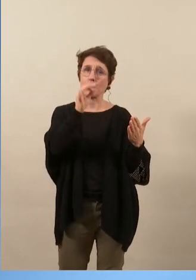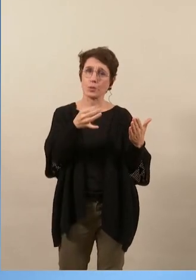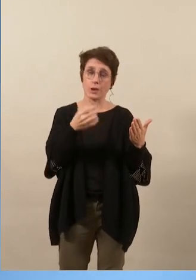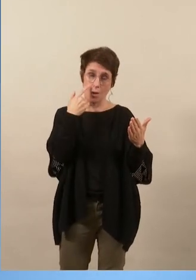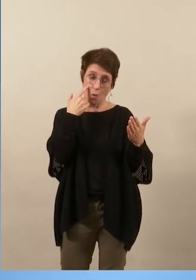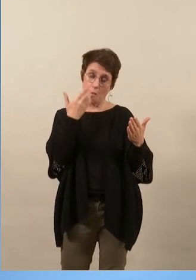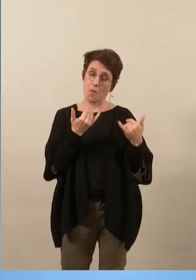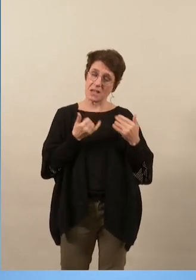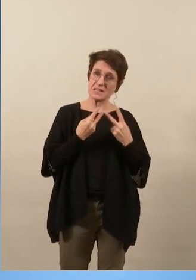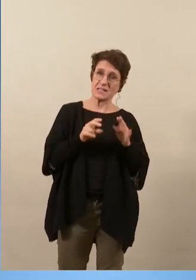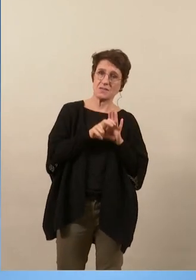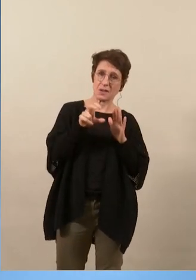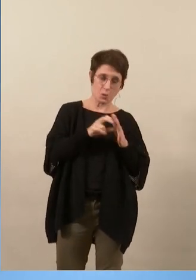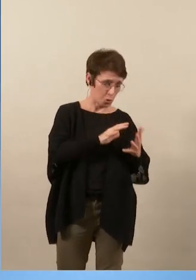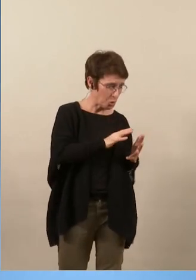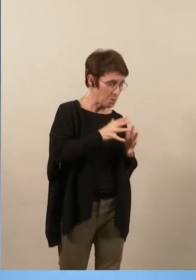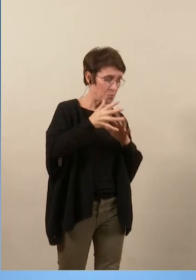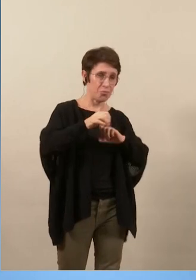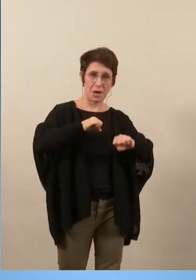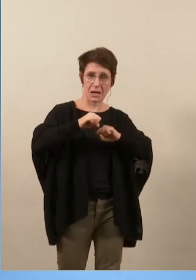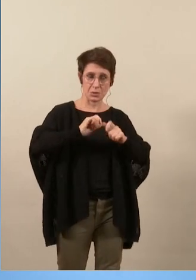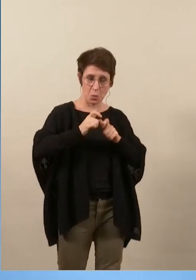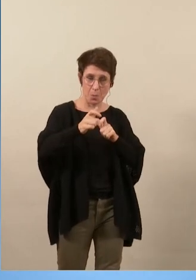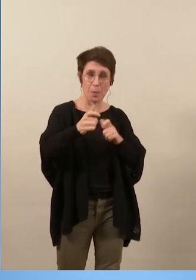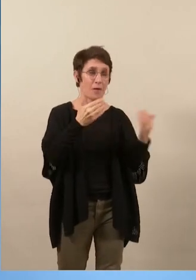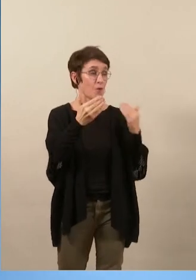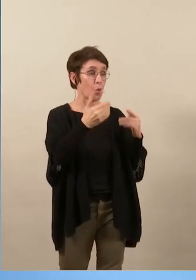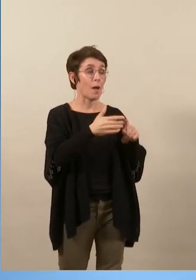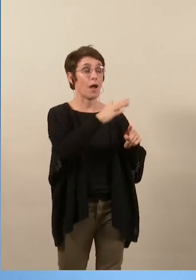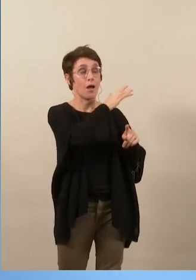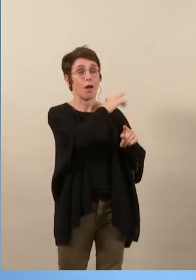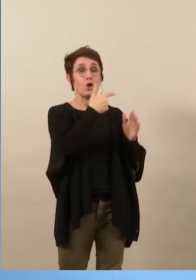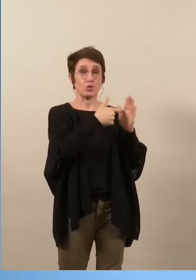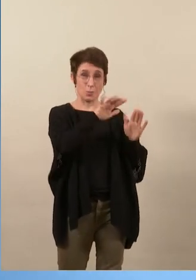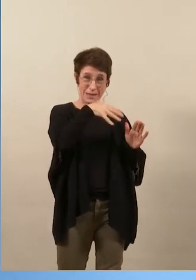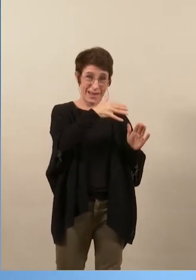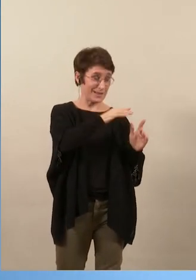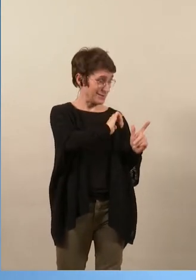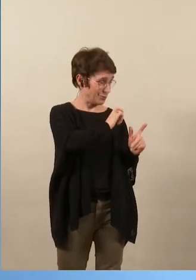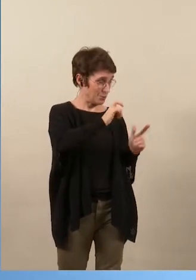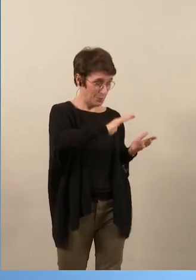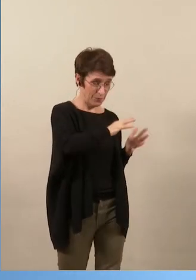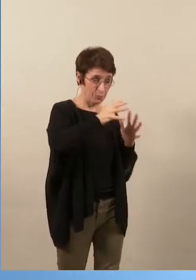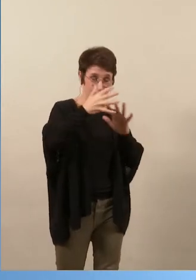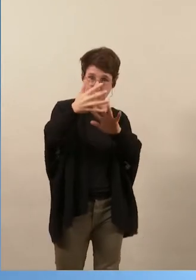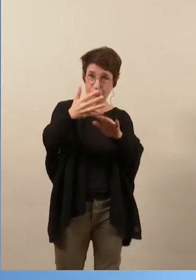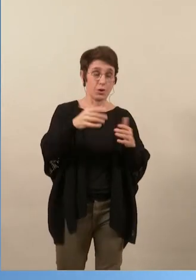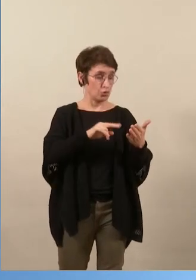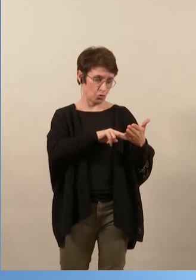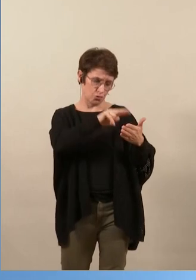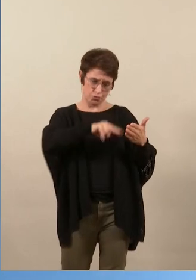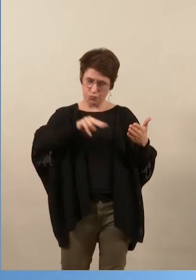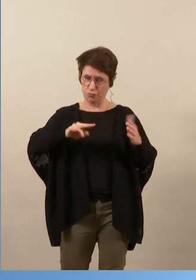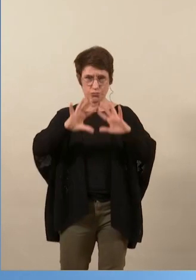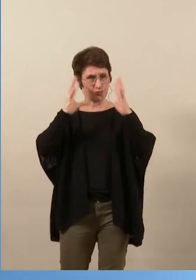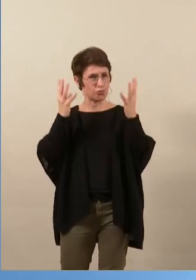quant aux actions menées cette année de les mettre en perspective depuis 2015 et de mettre en lumière les axes nouveaux sur le fond nous souscrivons bien